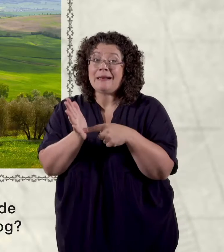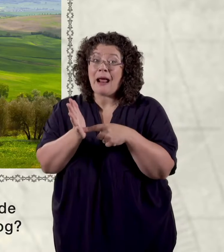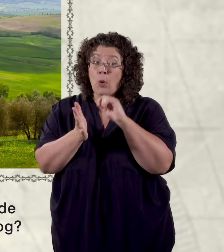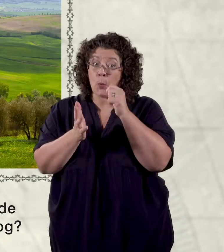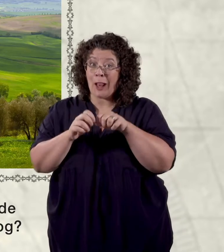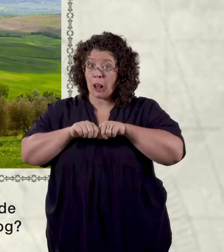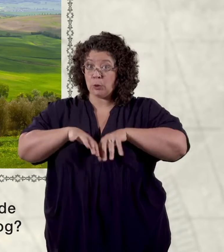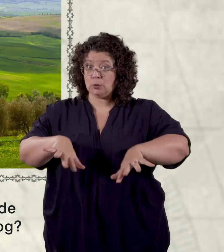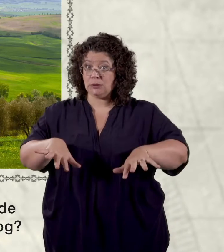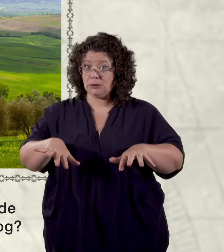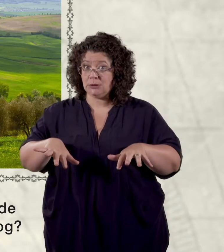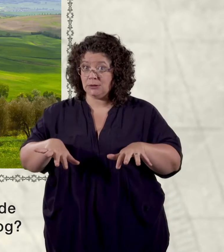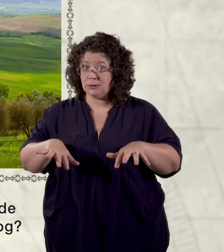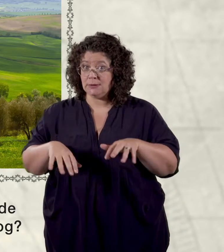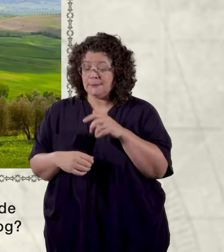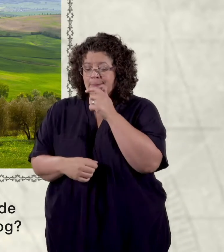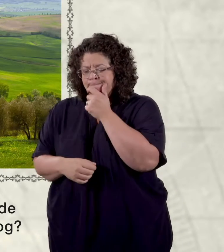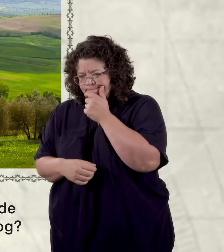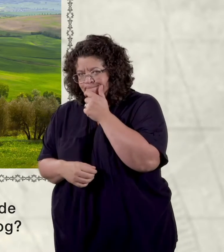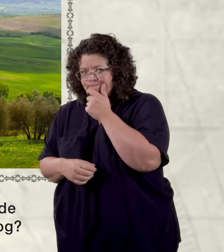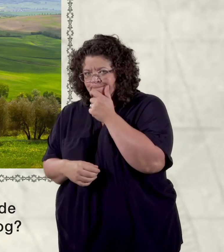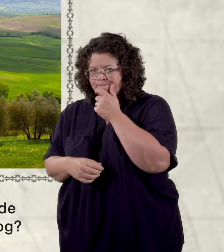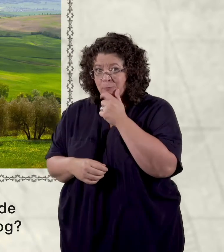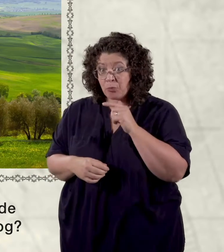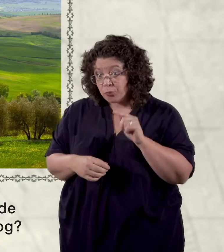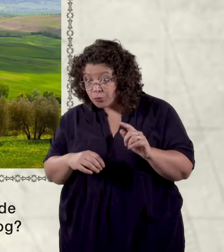Ond os ydy'r sgwarnog yn mynd i'r dde,